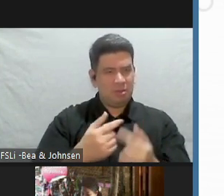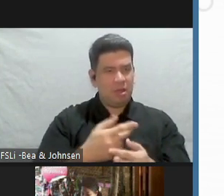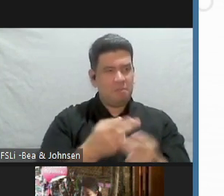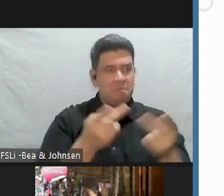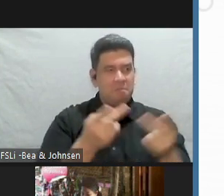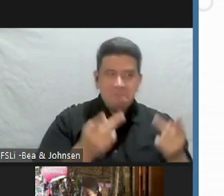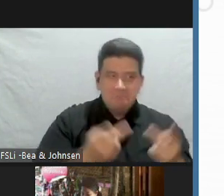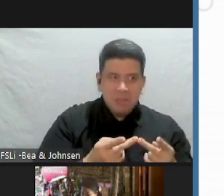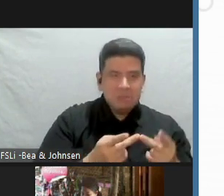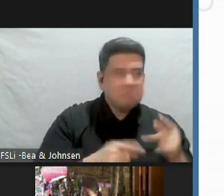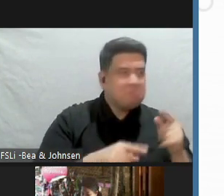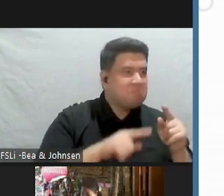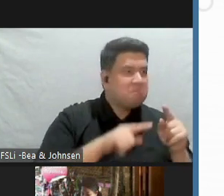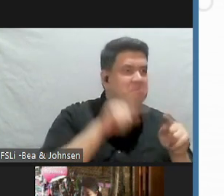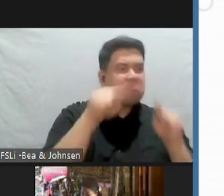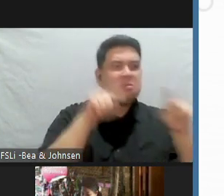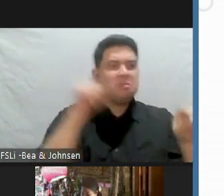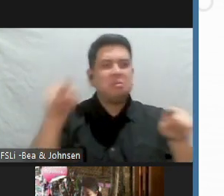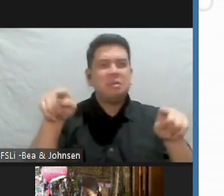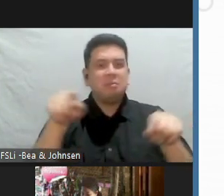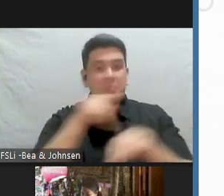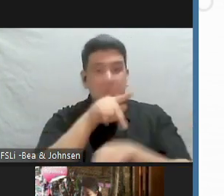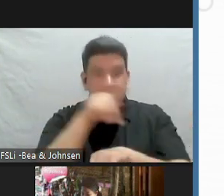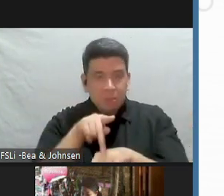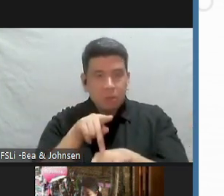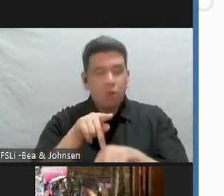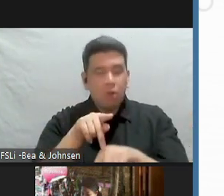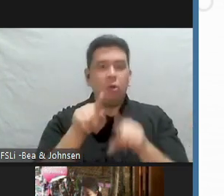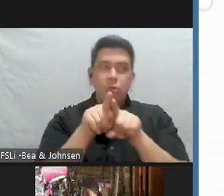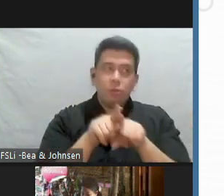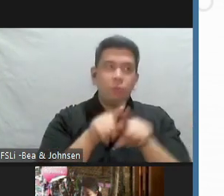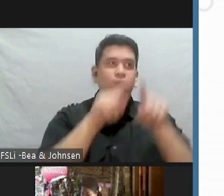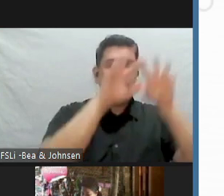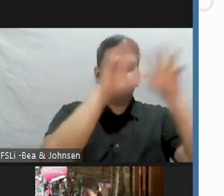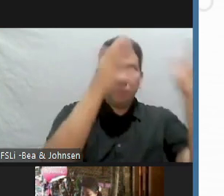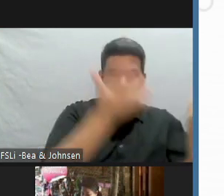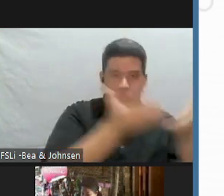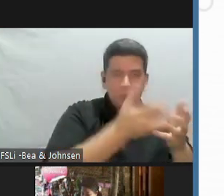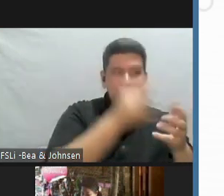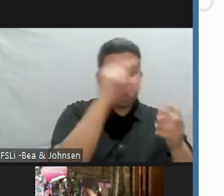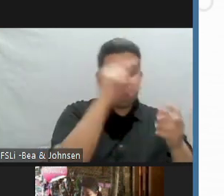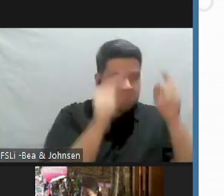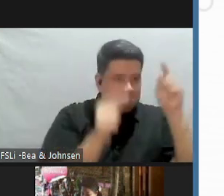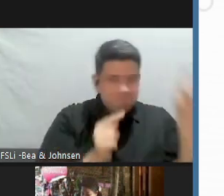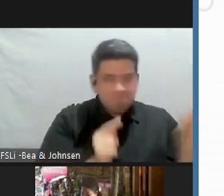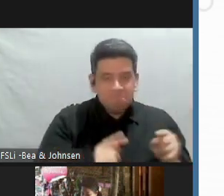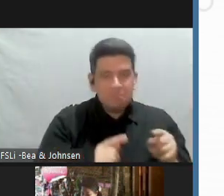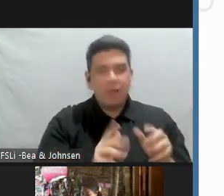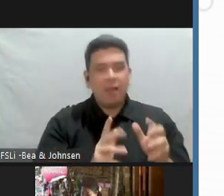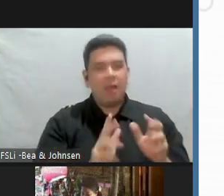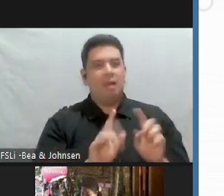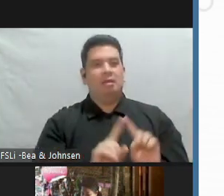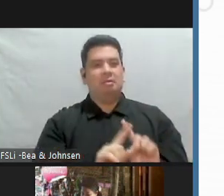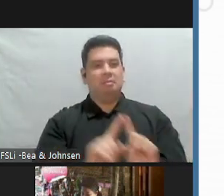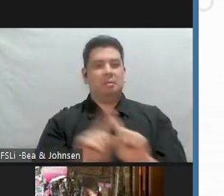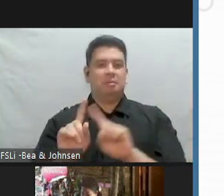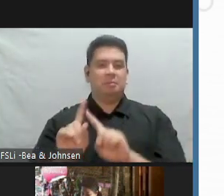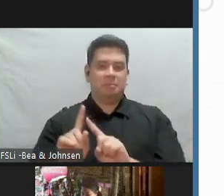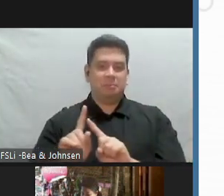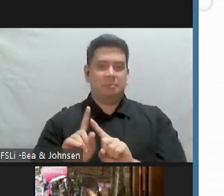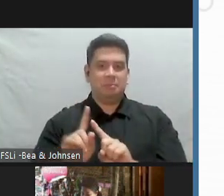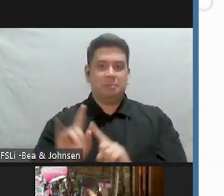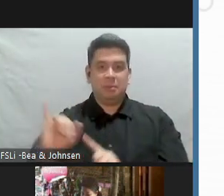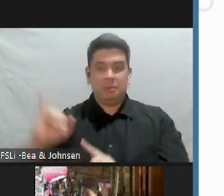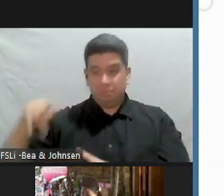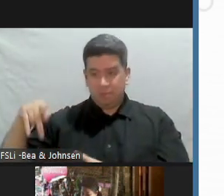sa buong mundo, no? Salamat po ulit. Sana ang boses ng mga IP